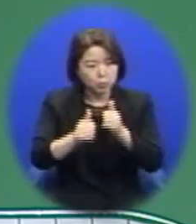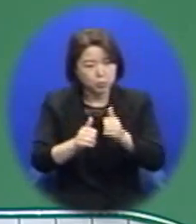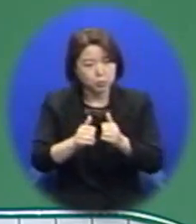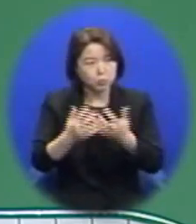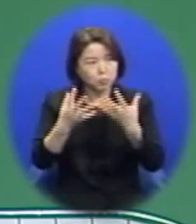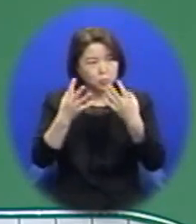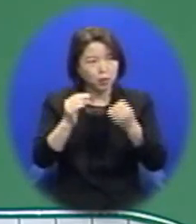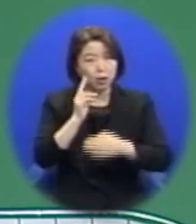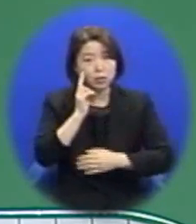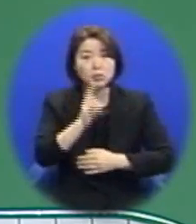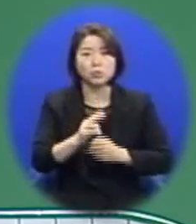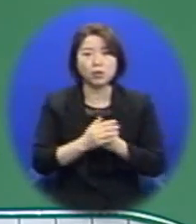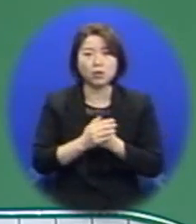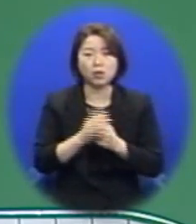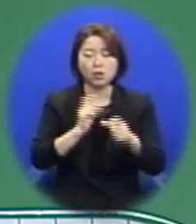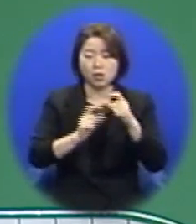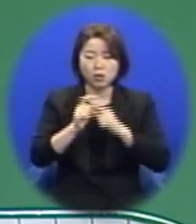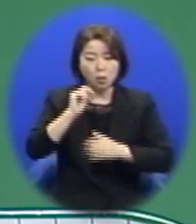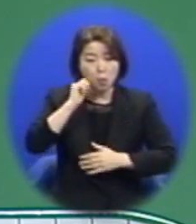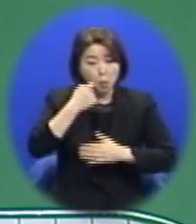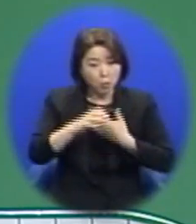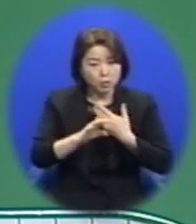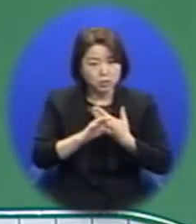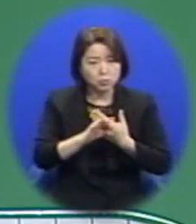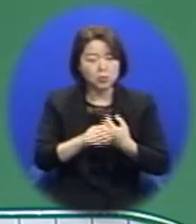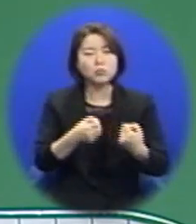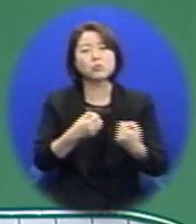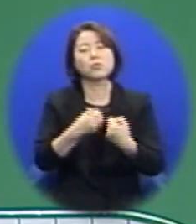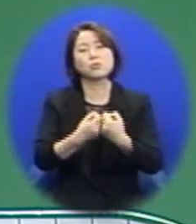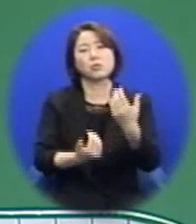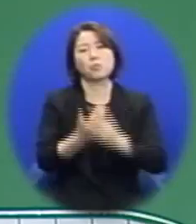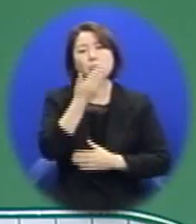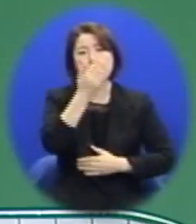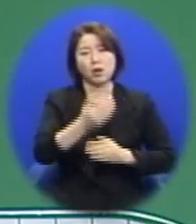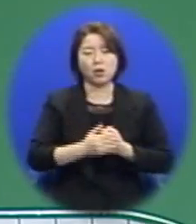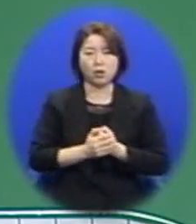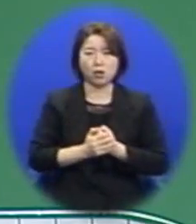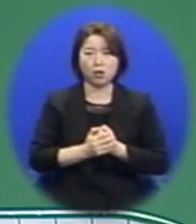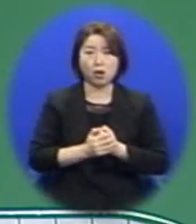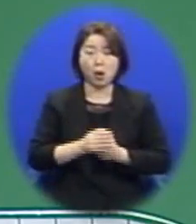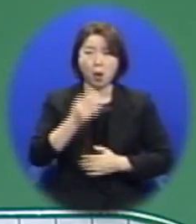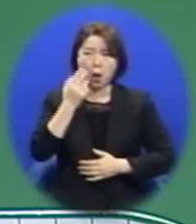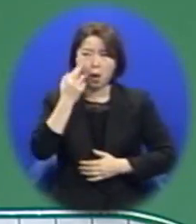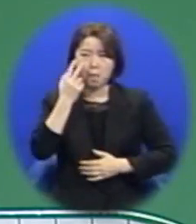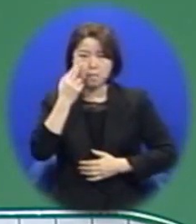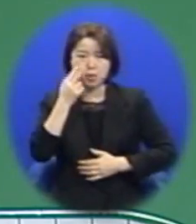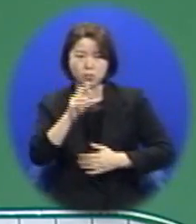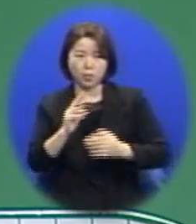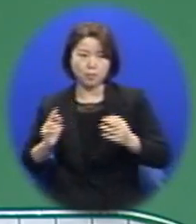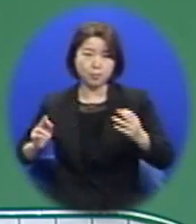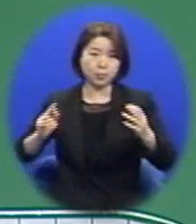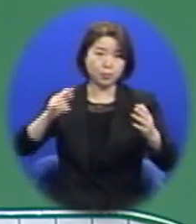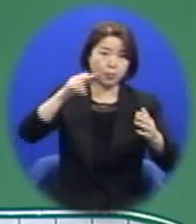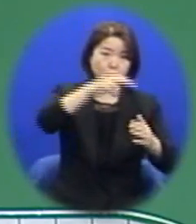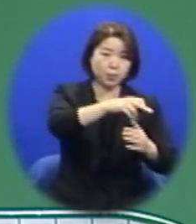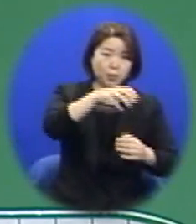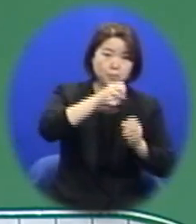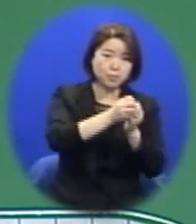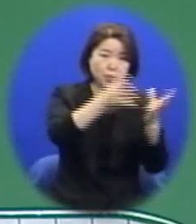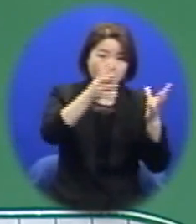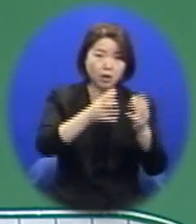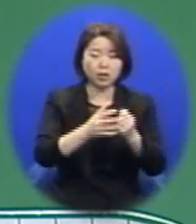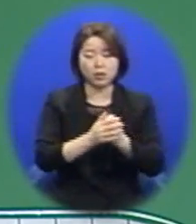상황이 조금만 더 어려워지면 전쟁입니다. 미국이 북한을 폭격을 하든지, 잠수작전을